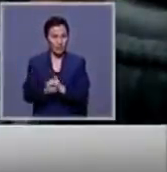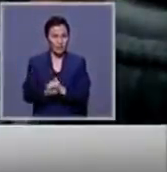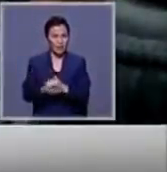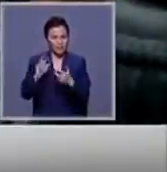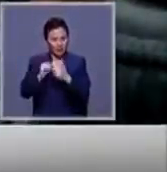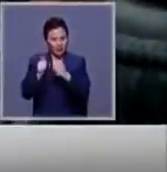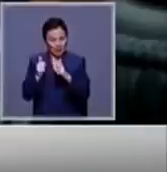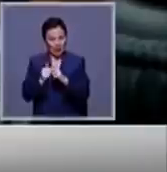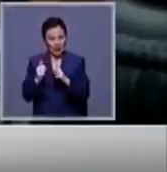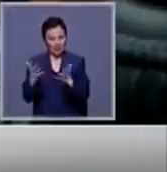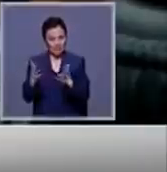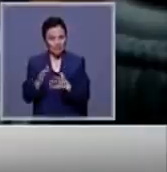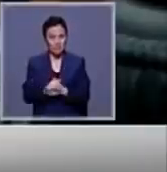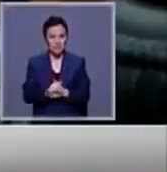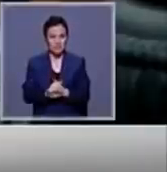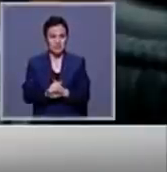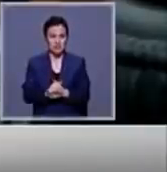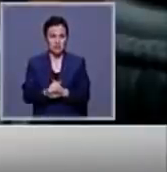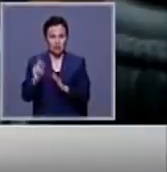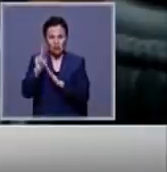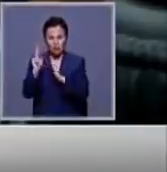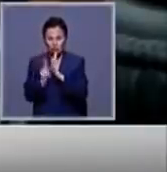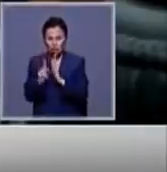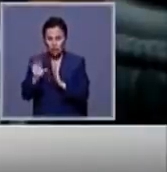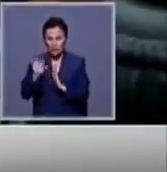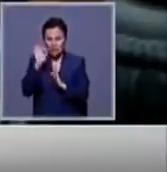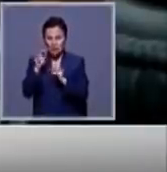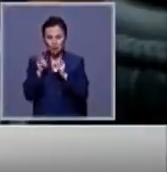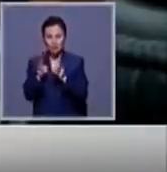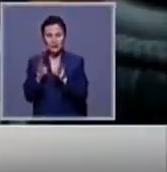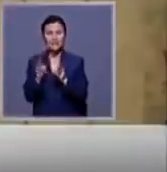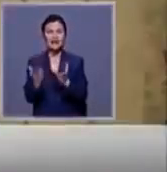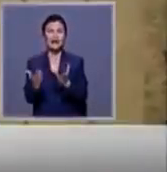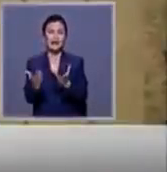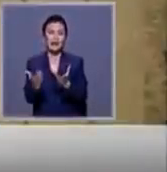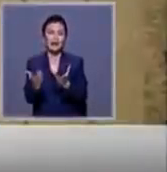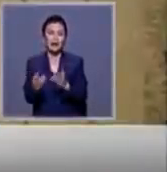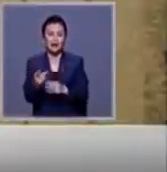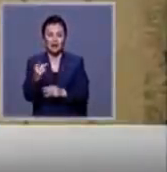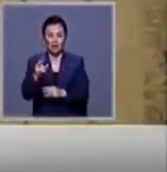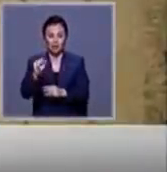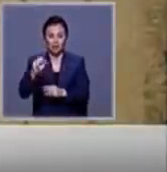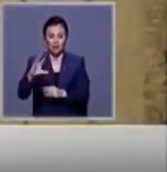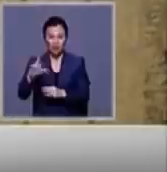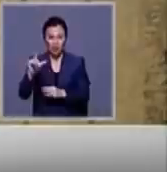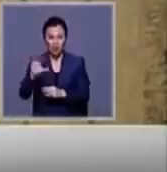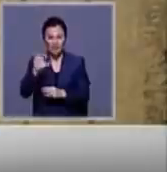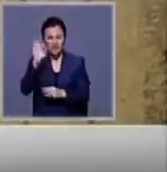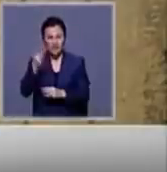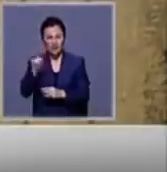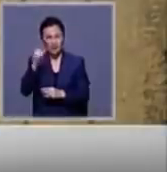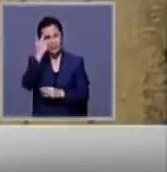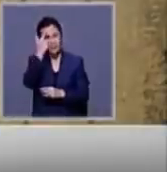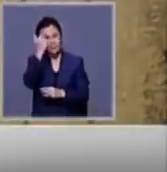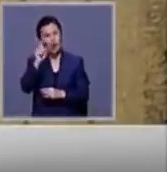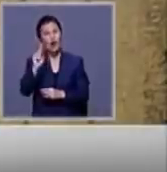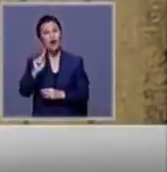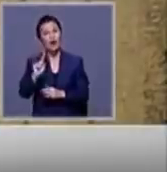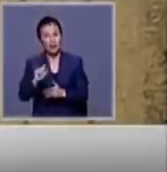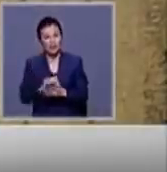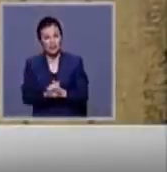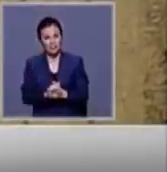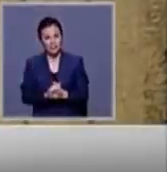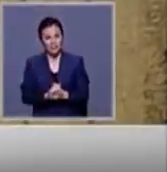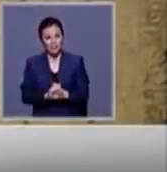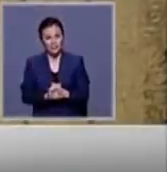ะมีปัญหาอีกเอากติกาอะไรเลือกใช่ไหมฮะตัวลงคสช.เลือกอะไรคือต้องเข้าใจนะฮะว่าไอ้ร